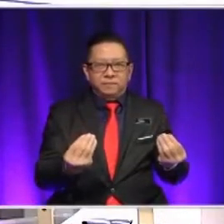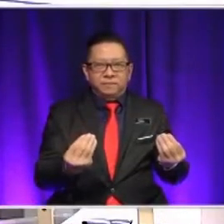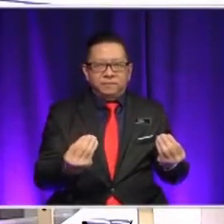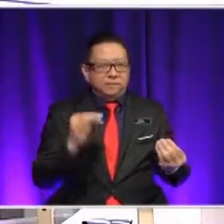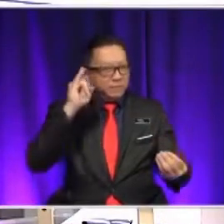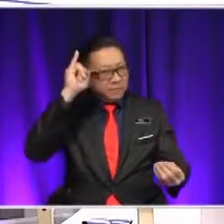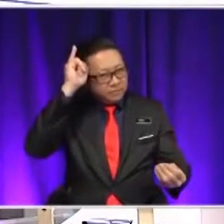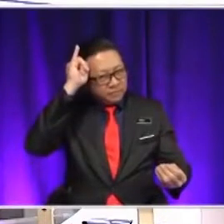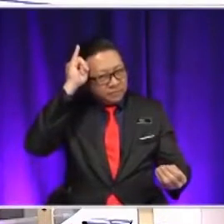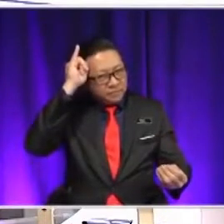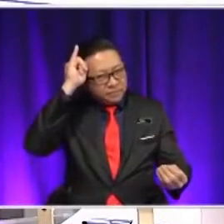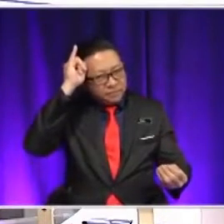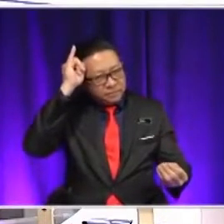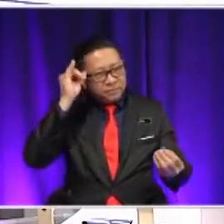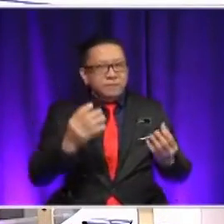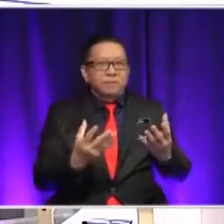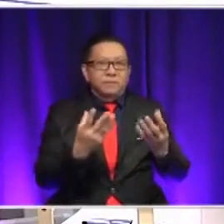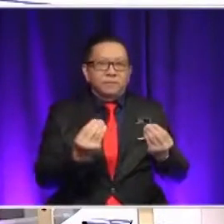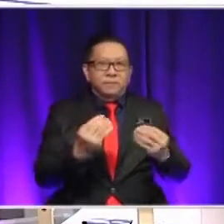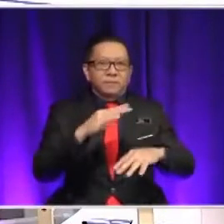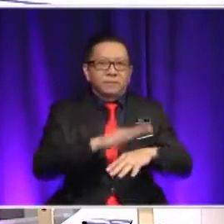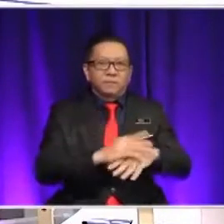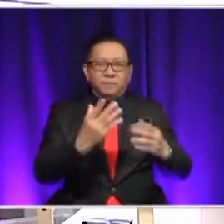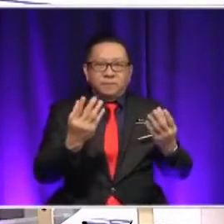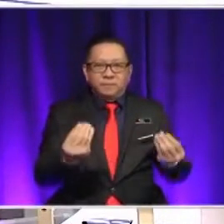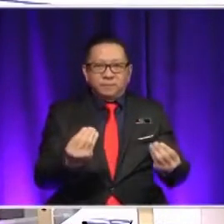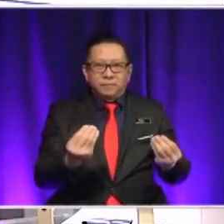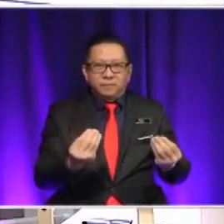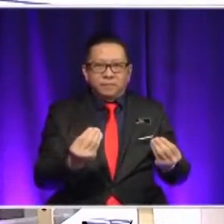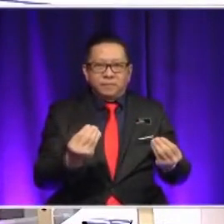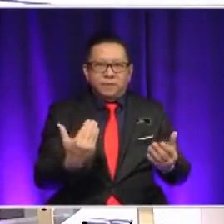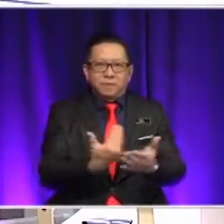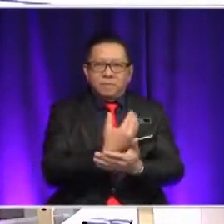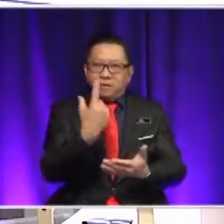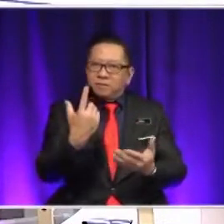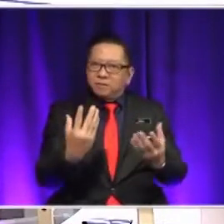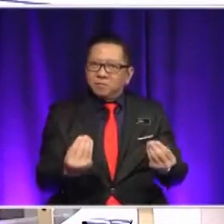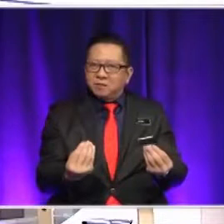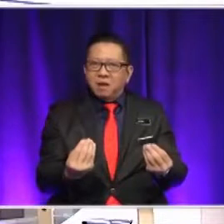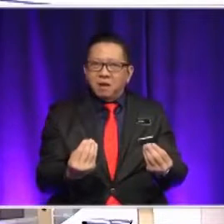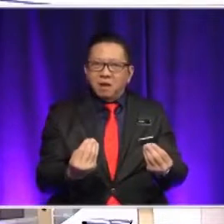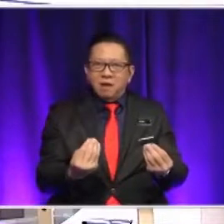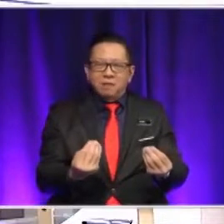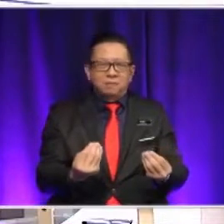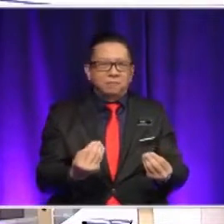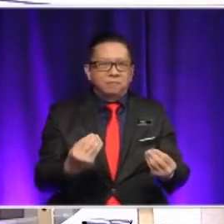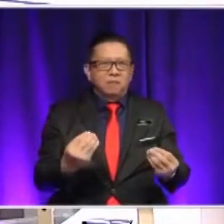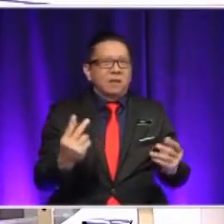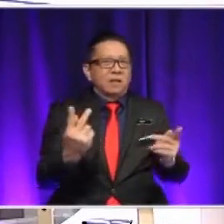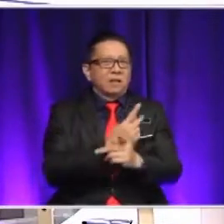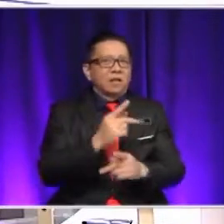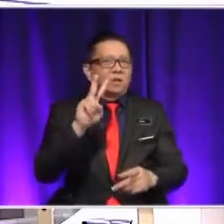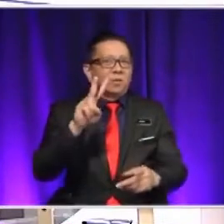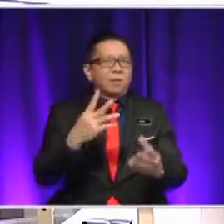kerumah dengan pasrah atas basah baru satu kali jemu buat permukaannya basah macam mana nak basah